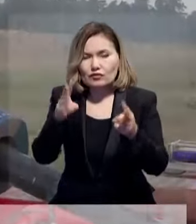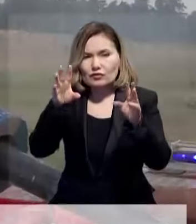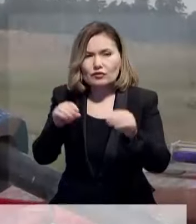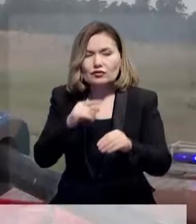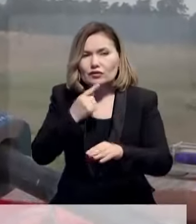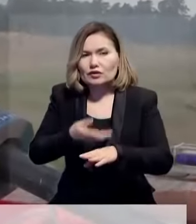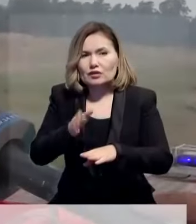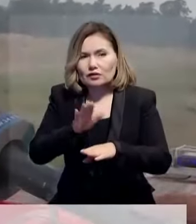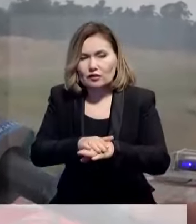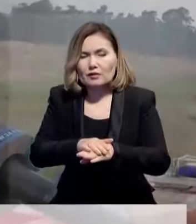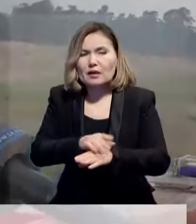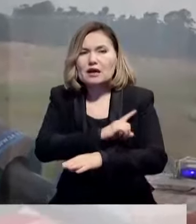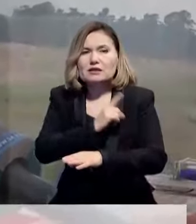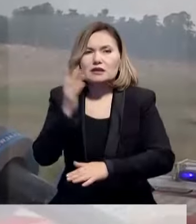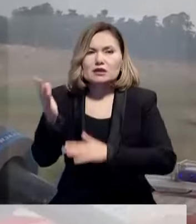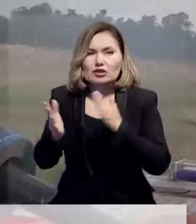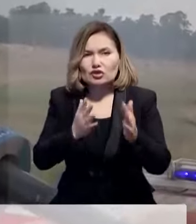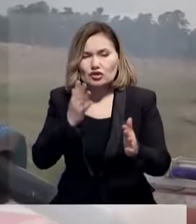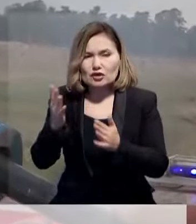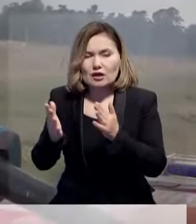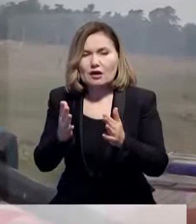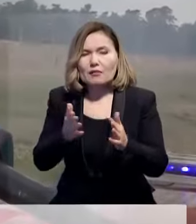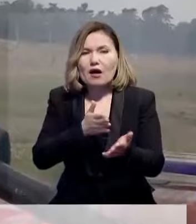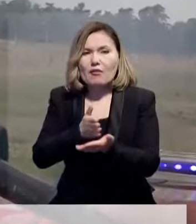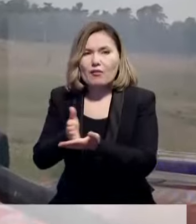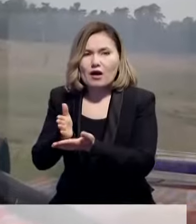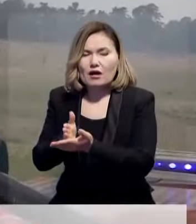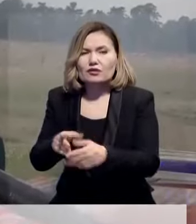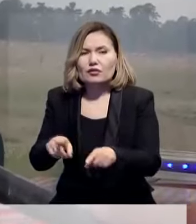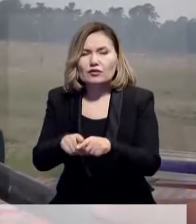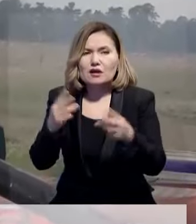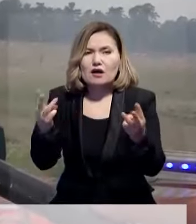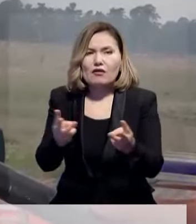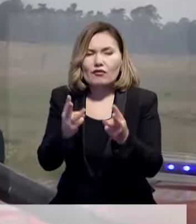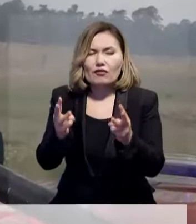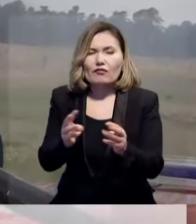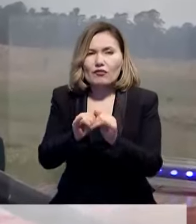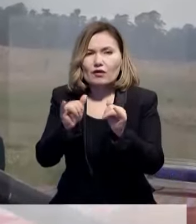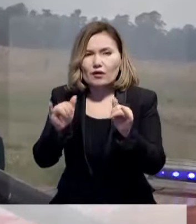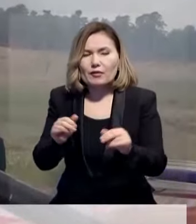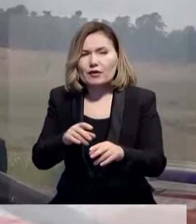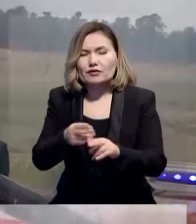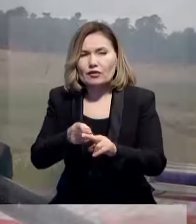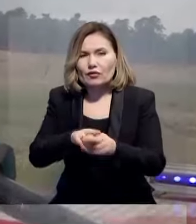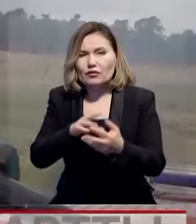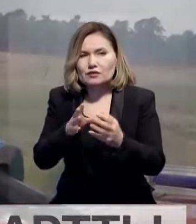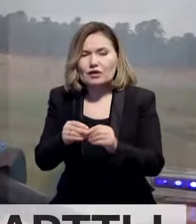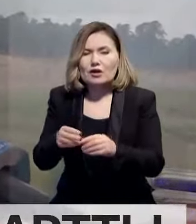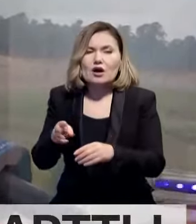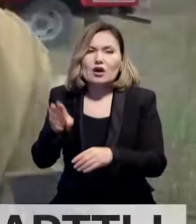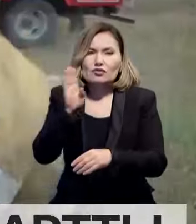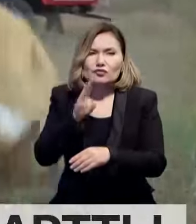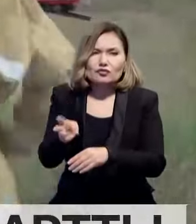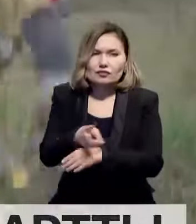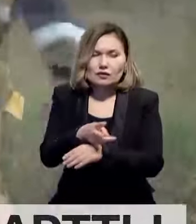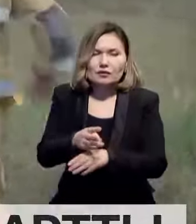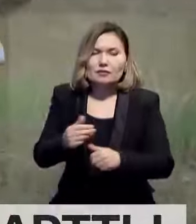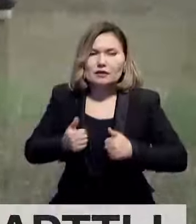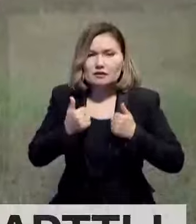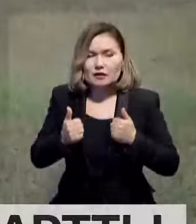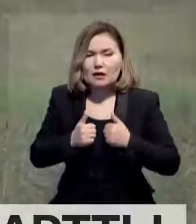себебі ол желдің любой бағытымен өзгеріп отырады да. Лақтырған кезде білмейсің қай жақтан түсетін.